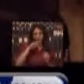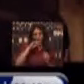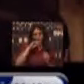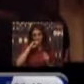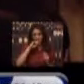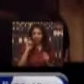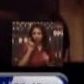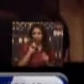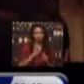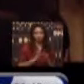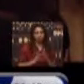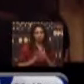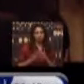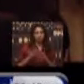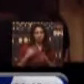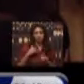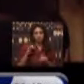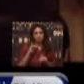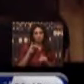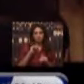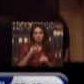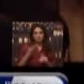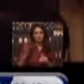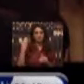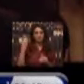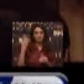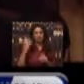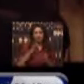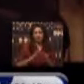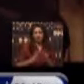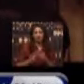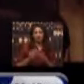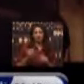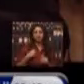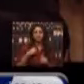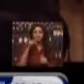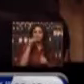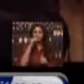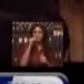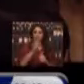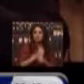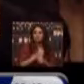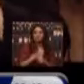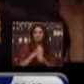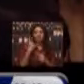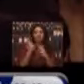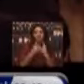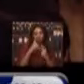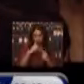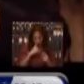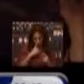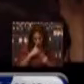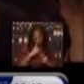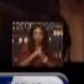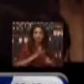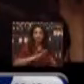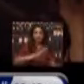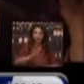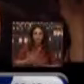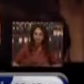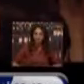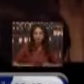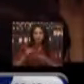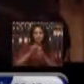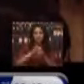يعني عشت زوجة متواضعة جدا، امسح